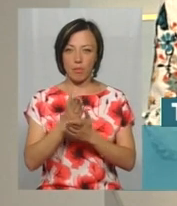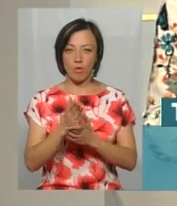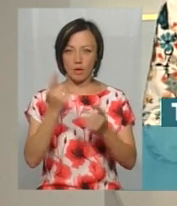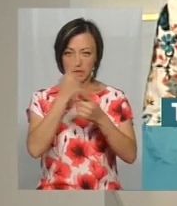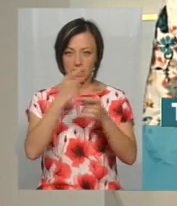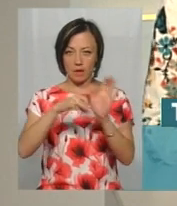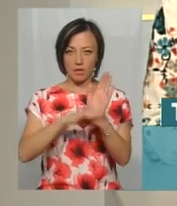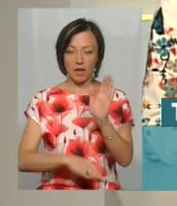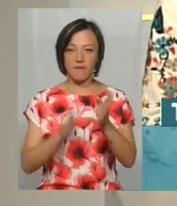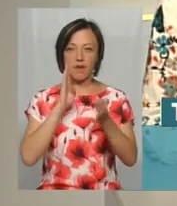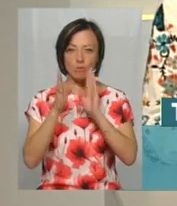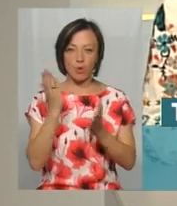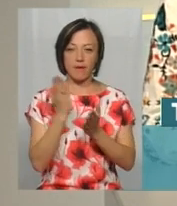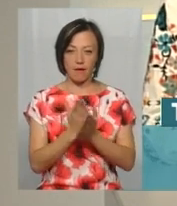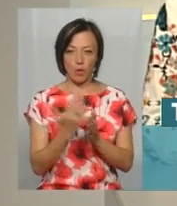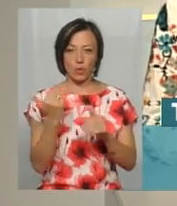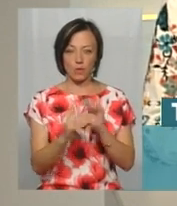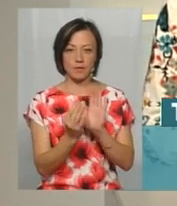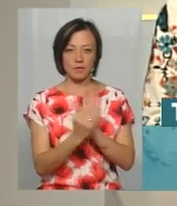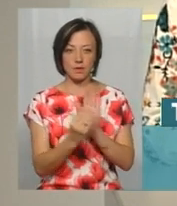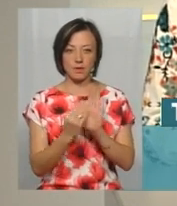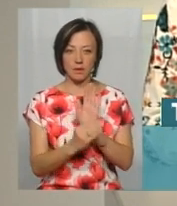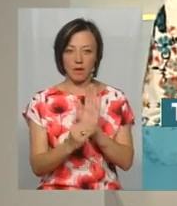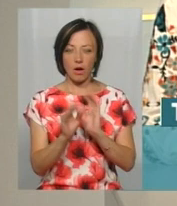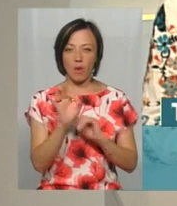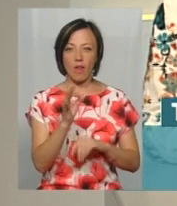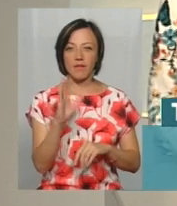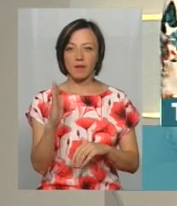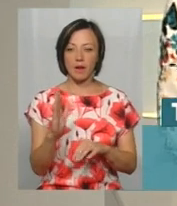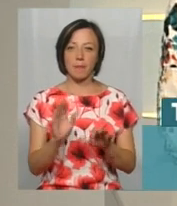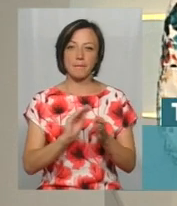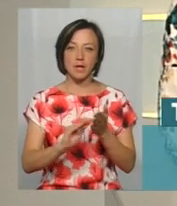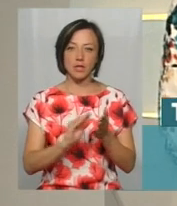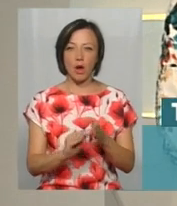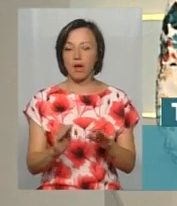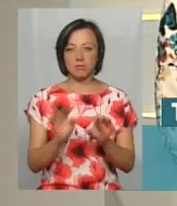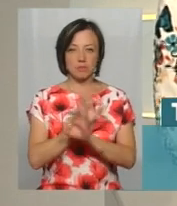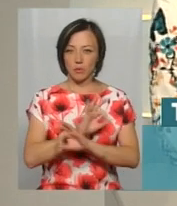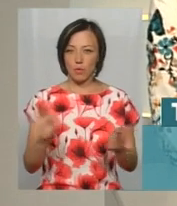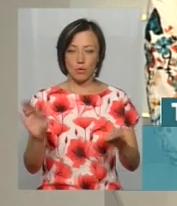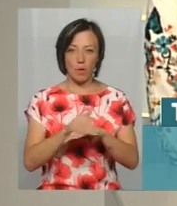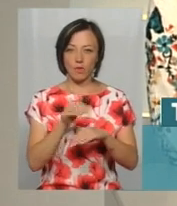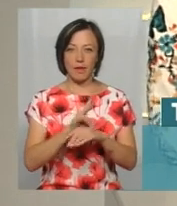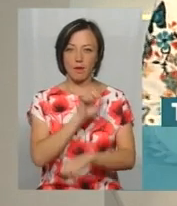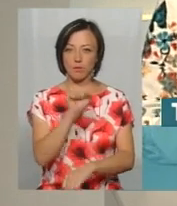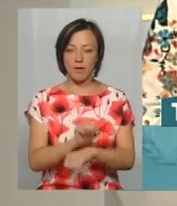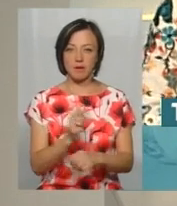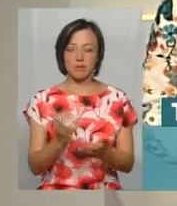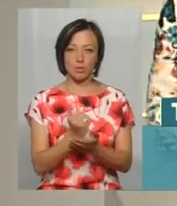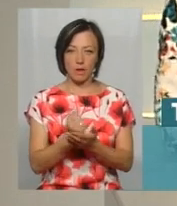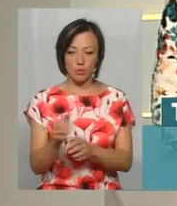Фейсбук. І один такий маємо. Олег Віталійович пише: «Круто, молодці, не зупиняйтесь на досягнутому». І